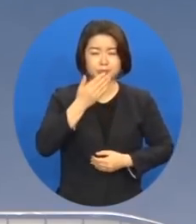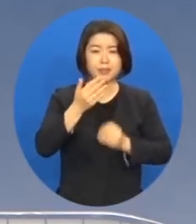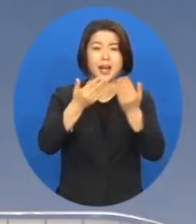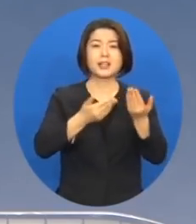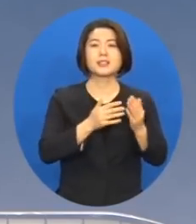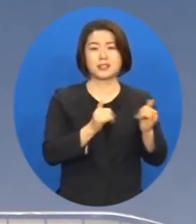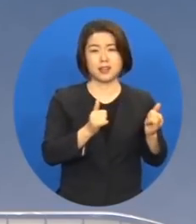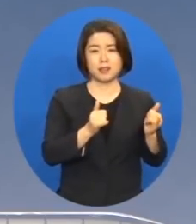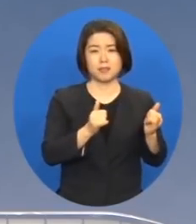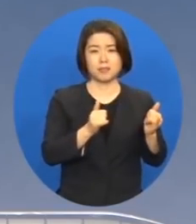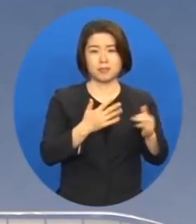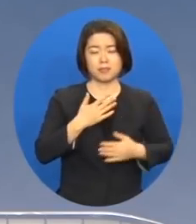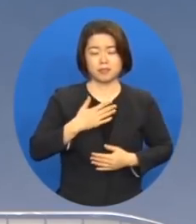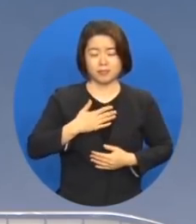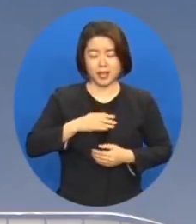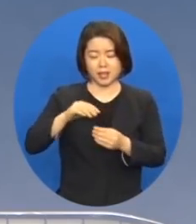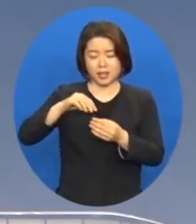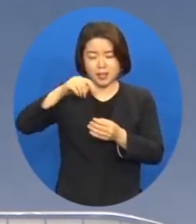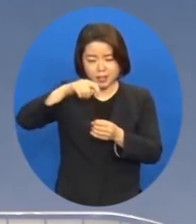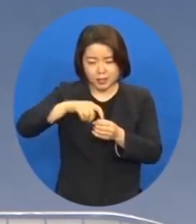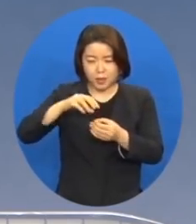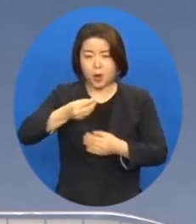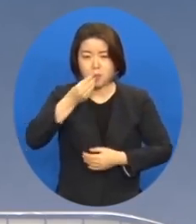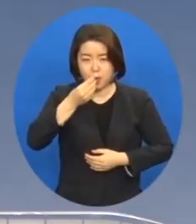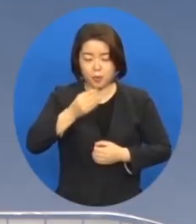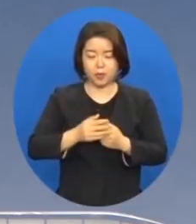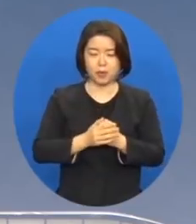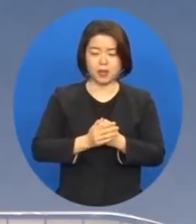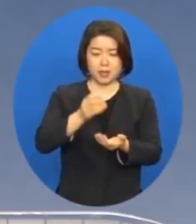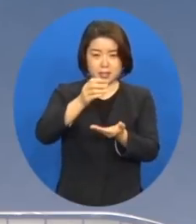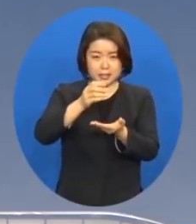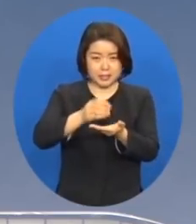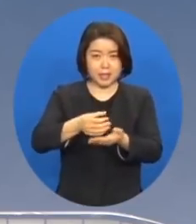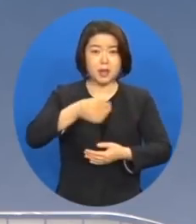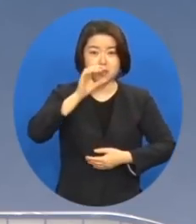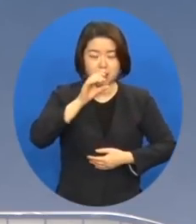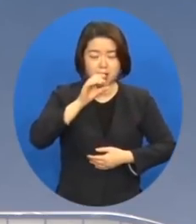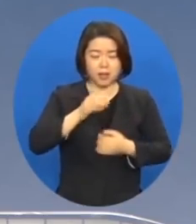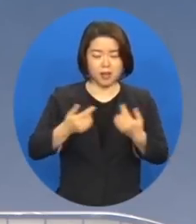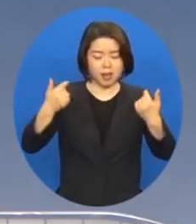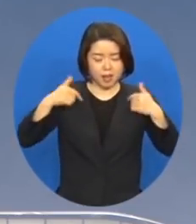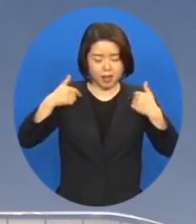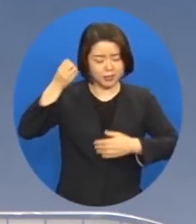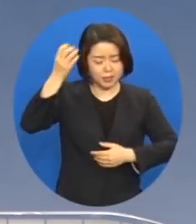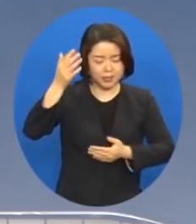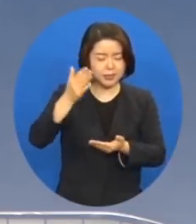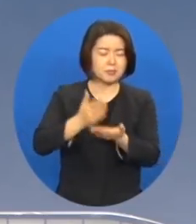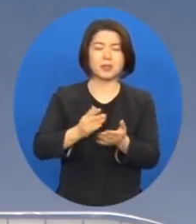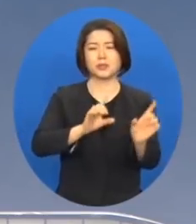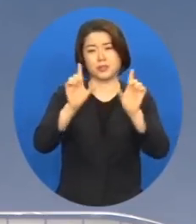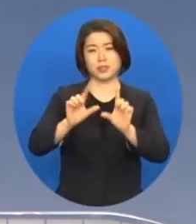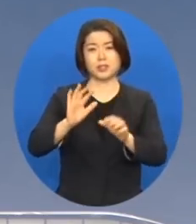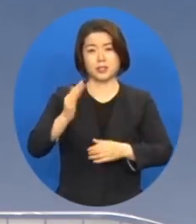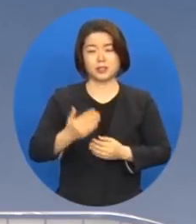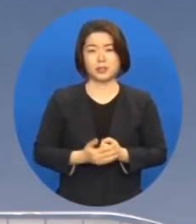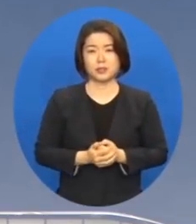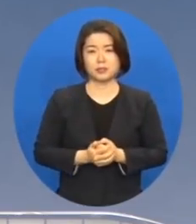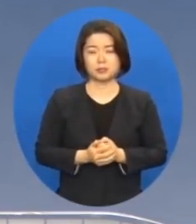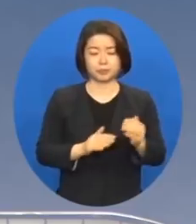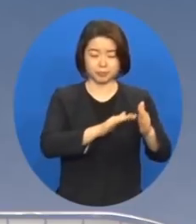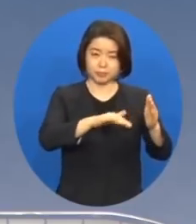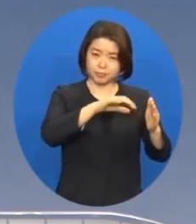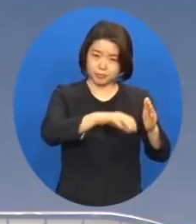나는 성찬의 떡을 먹고 성찬의 잔을 마신 사람이라 항상 잊어버리지 말고 살아야 돼요. 가정에서